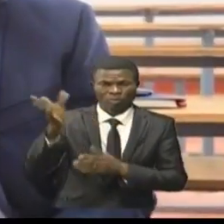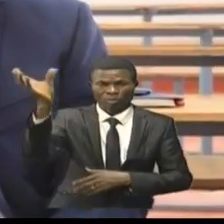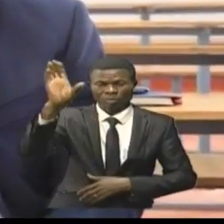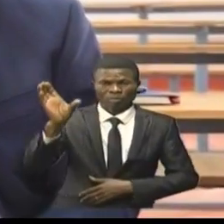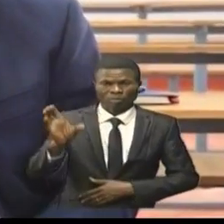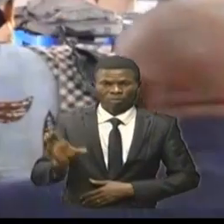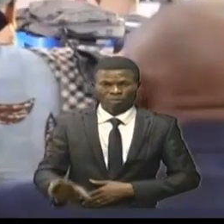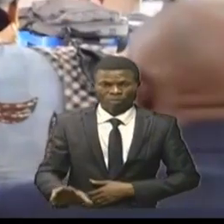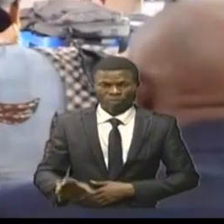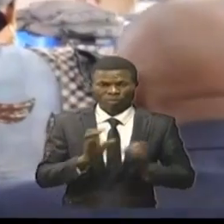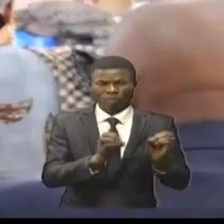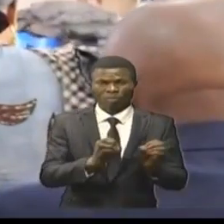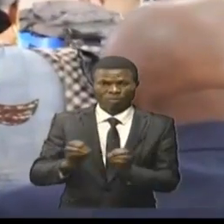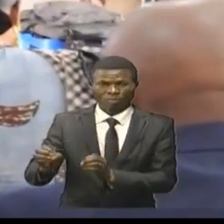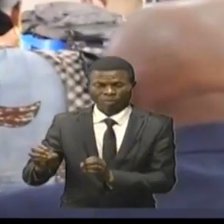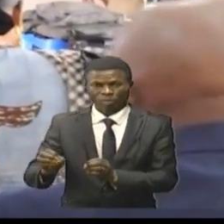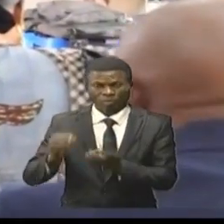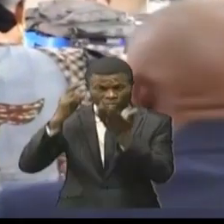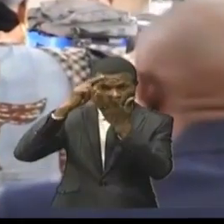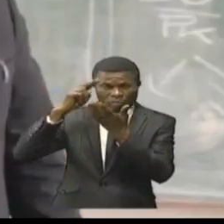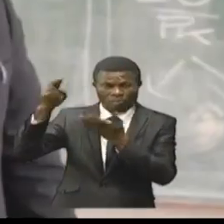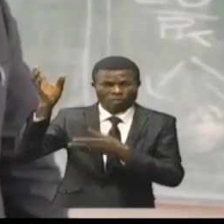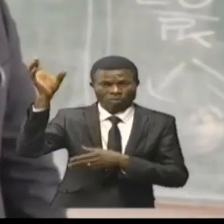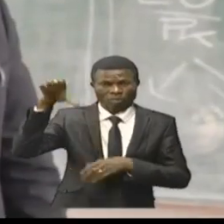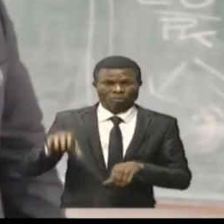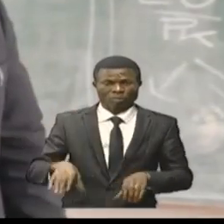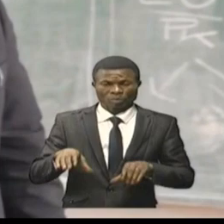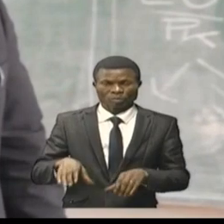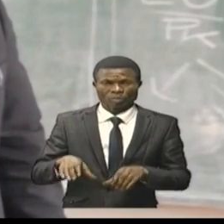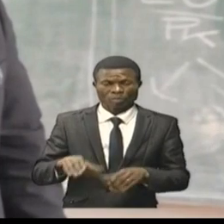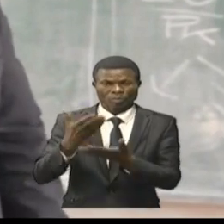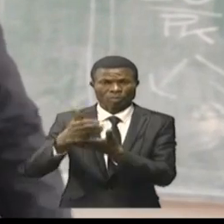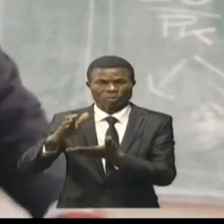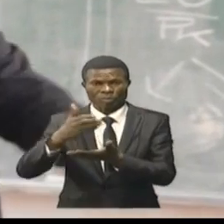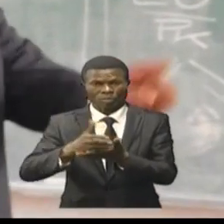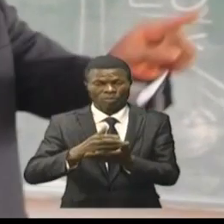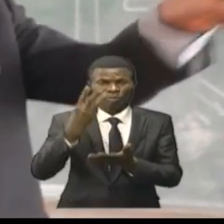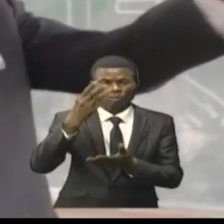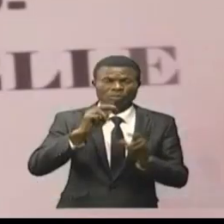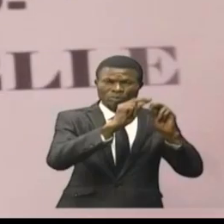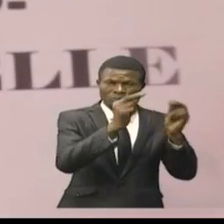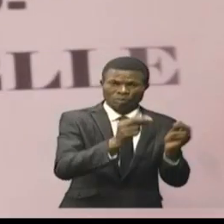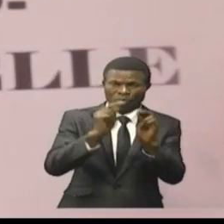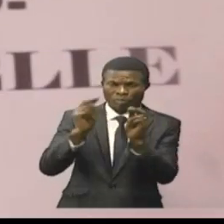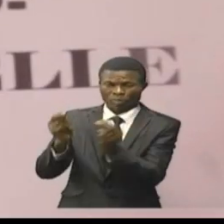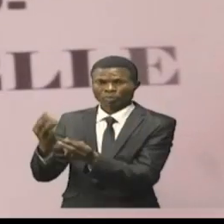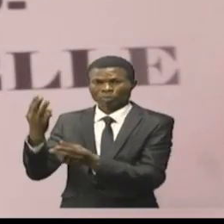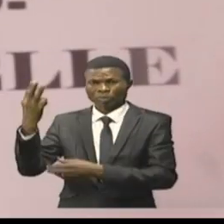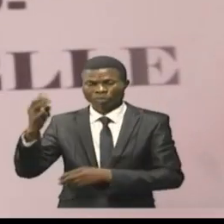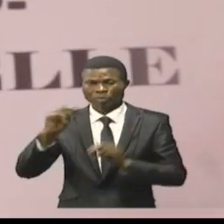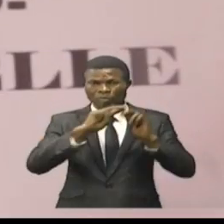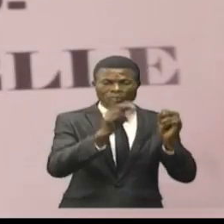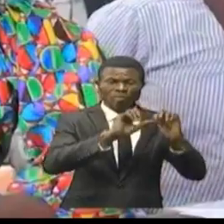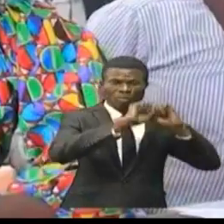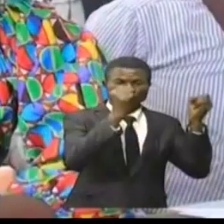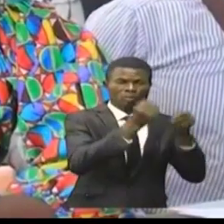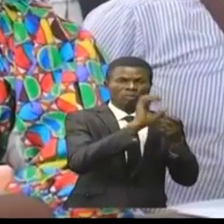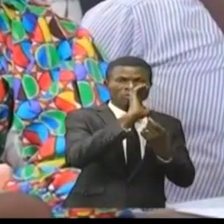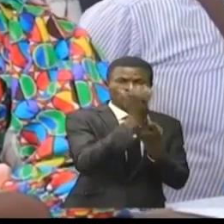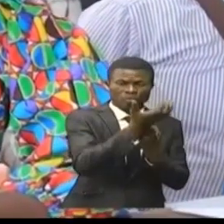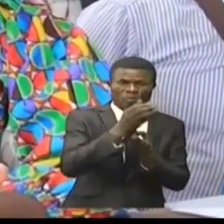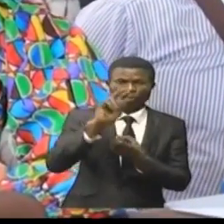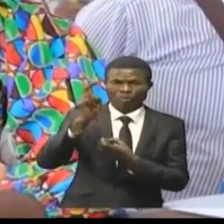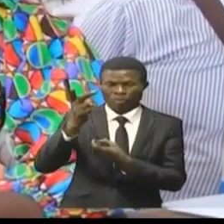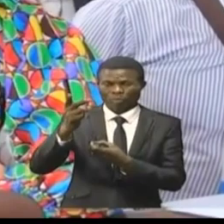central organisés par l'Université Congo étaient répartis en 3 groupes. Il y a eu un groupe socio-culturel,